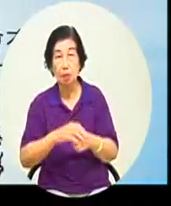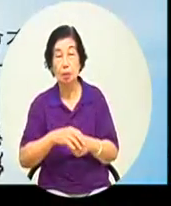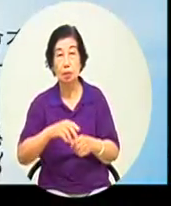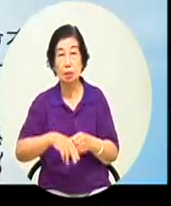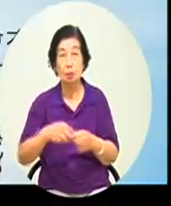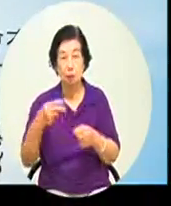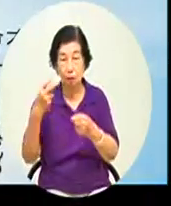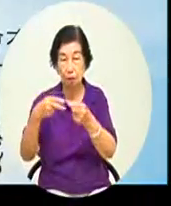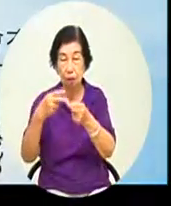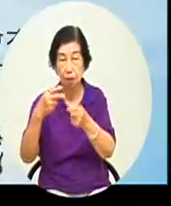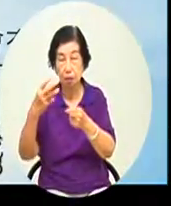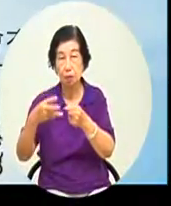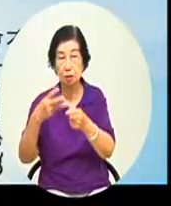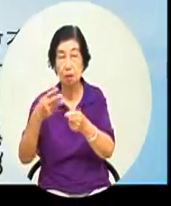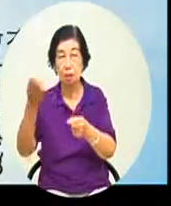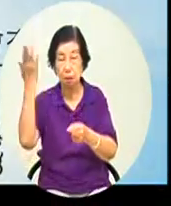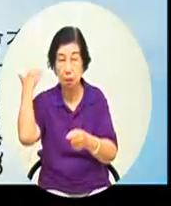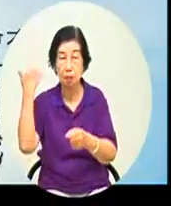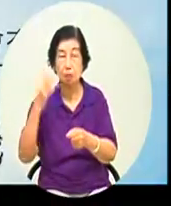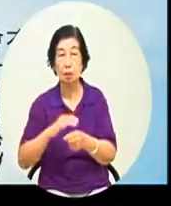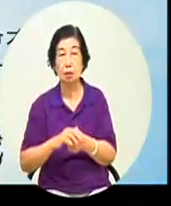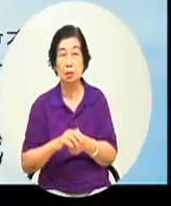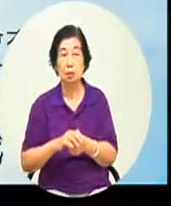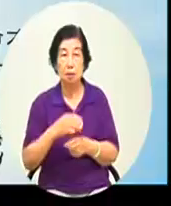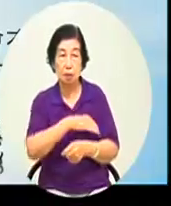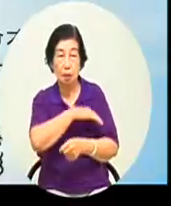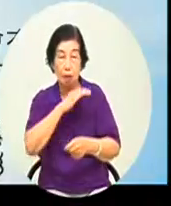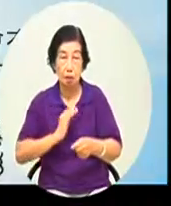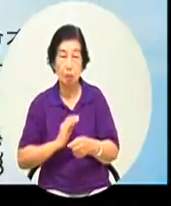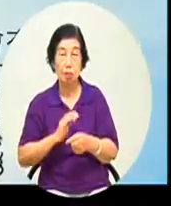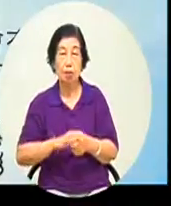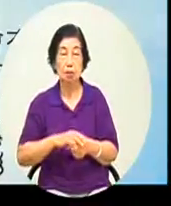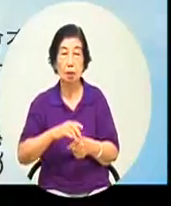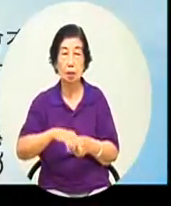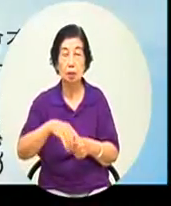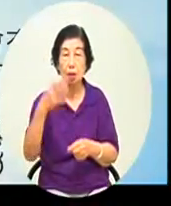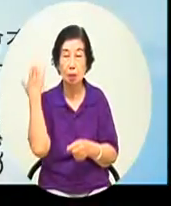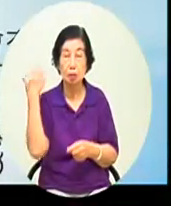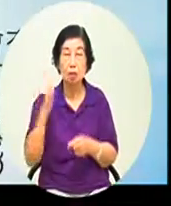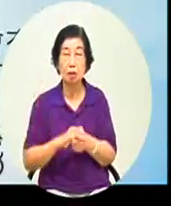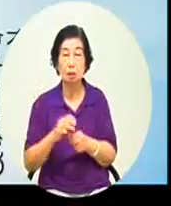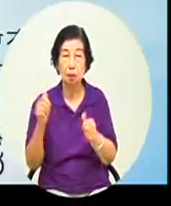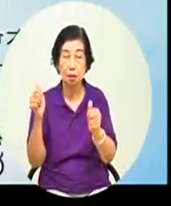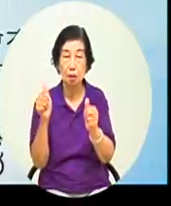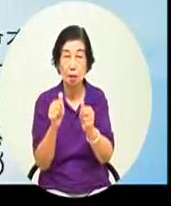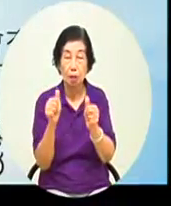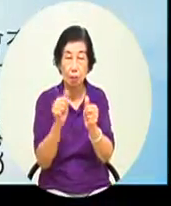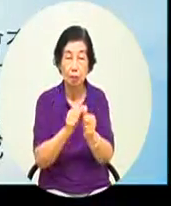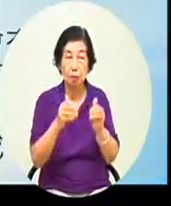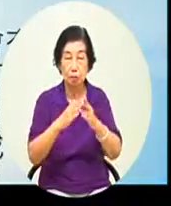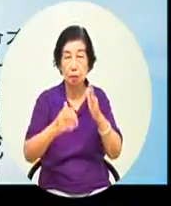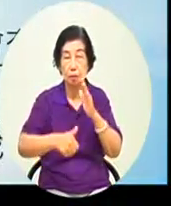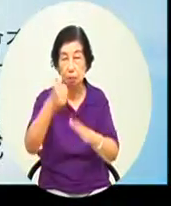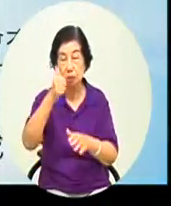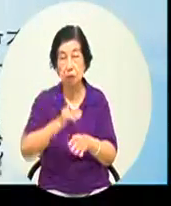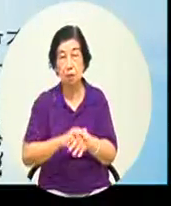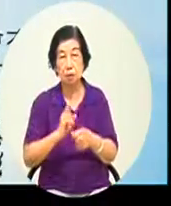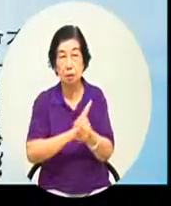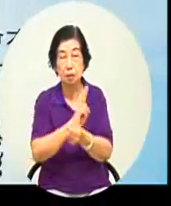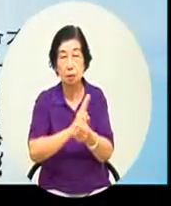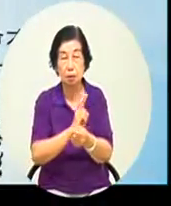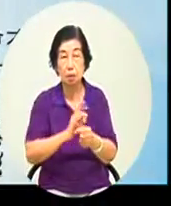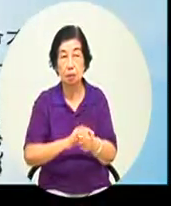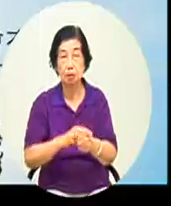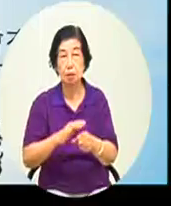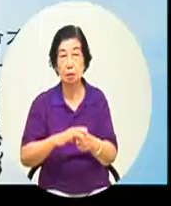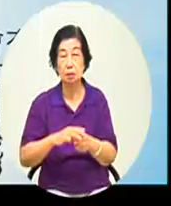按邱引立委甲按前的副市长李永德，含按迄个林务局屏东